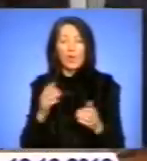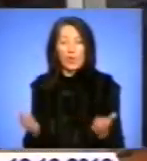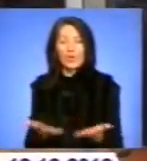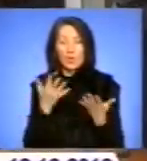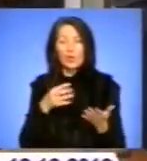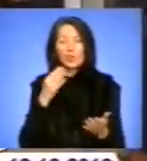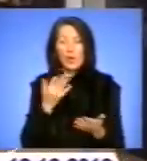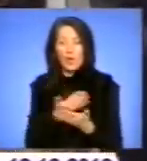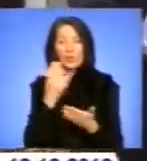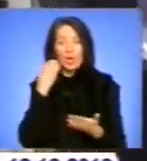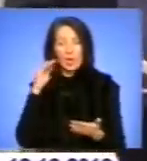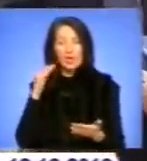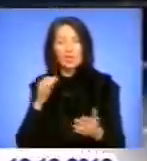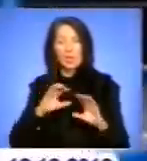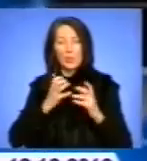фестивалях.